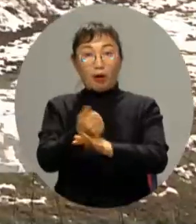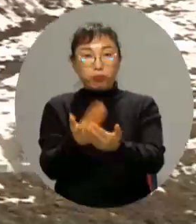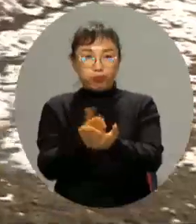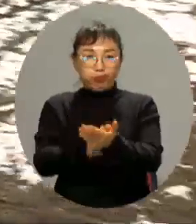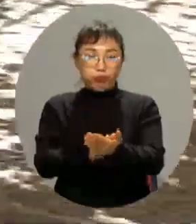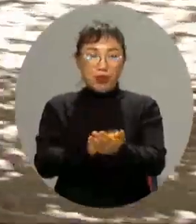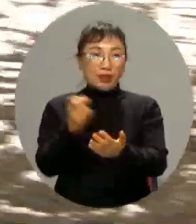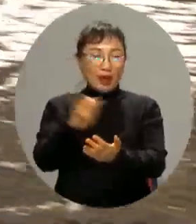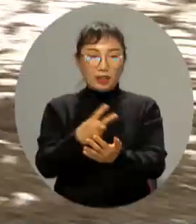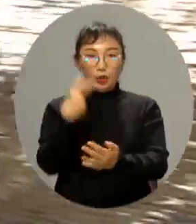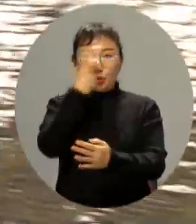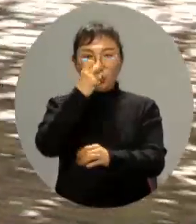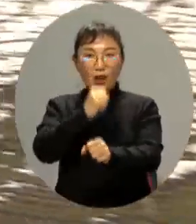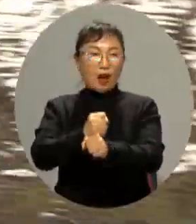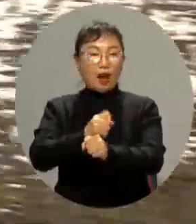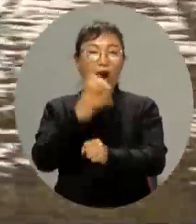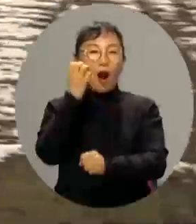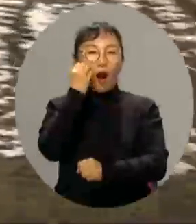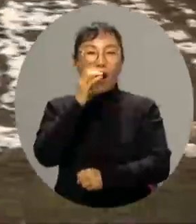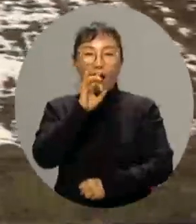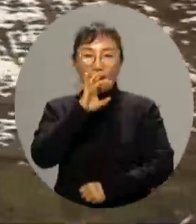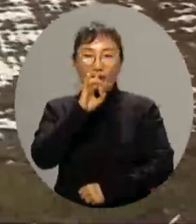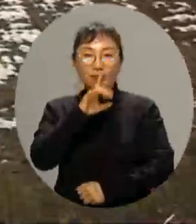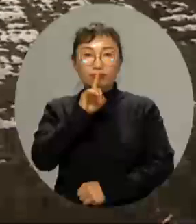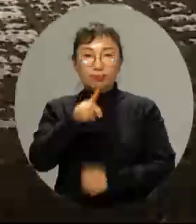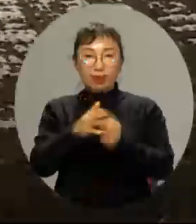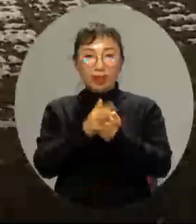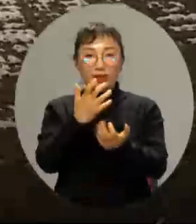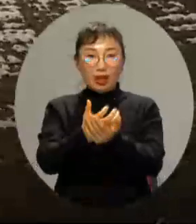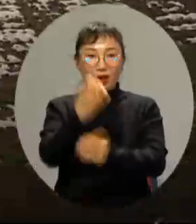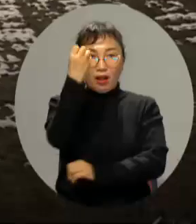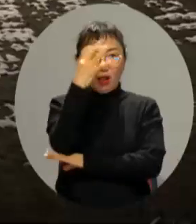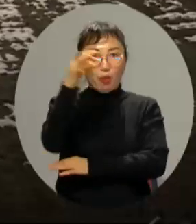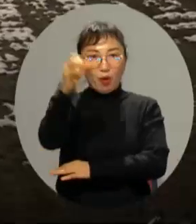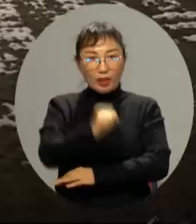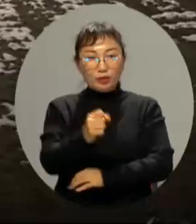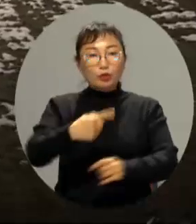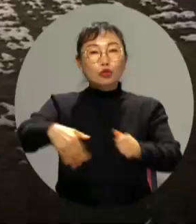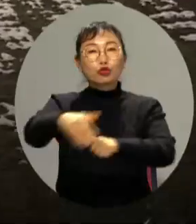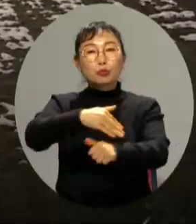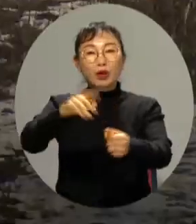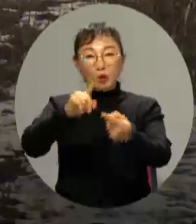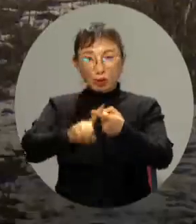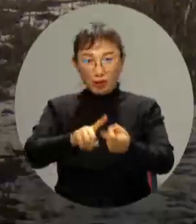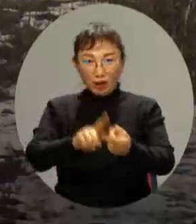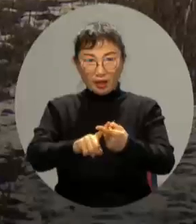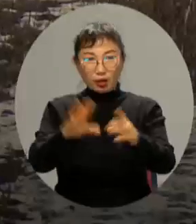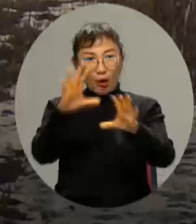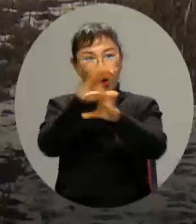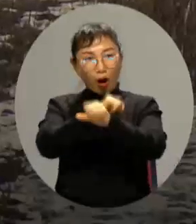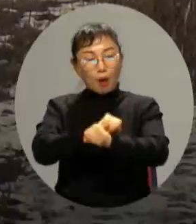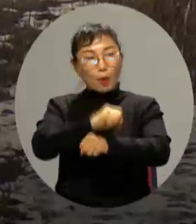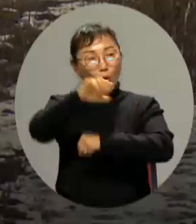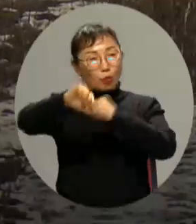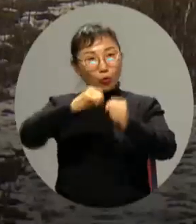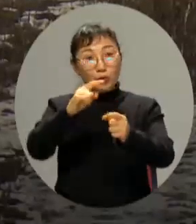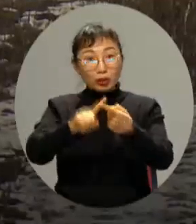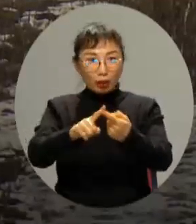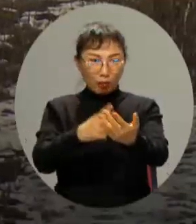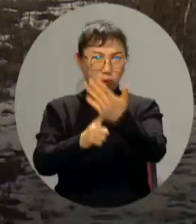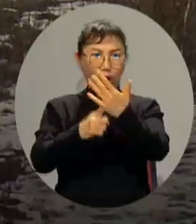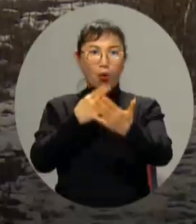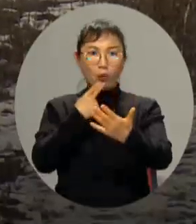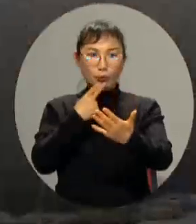재조사하기는 어렵다는 입장입니다. 과거에 조사되었던 자료를 기초로 그 면적에 대해서는 이제 주변에 이제 멸종위기 야생생물이 출현한 기록도